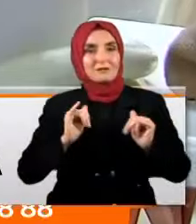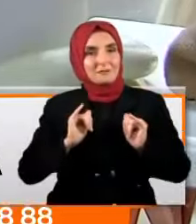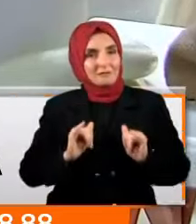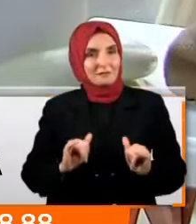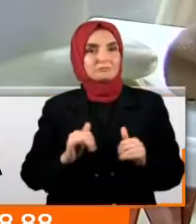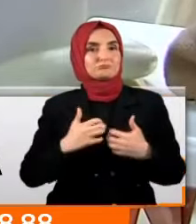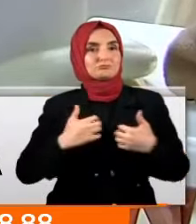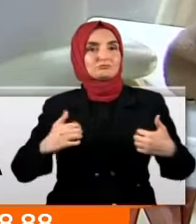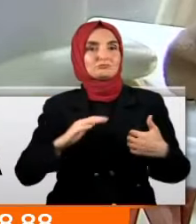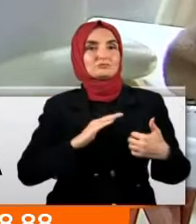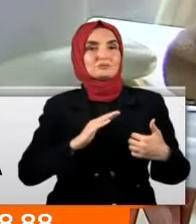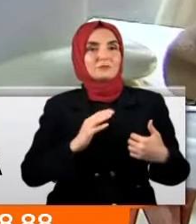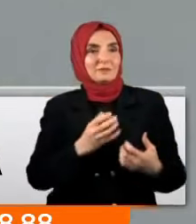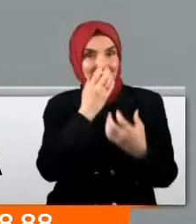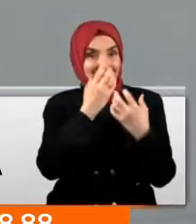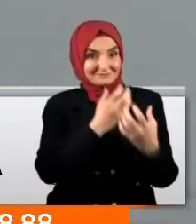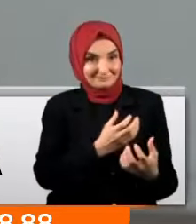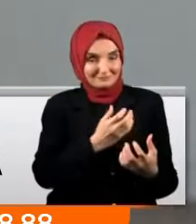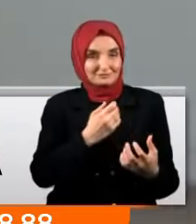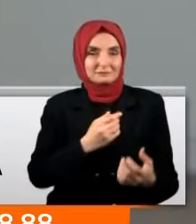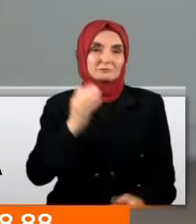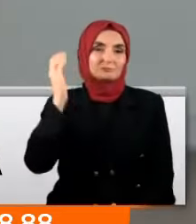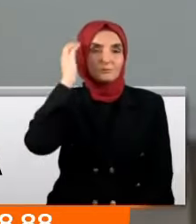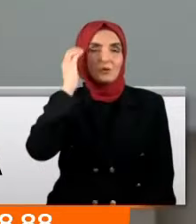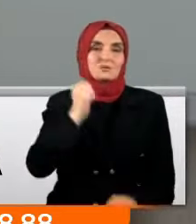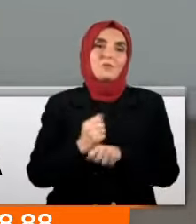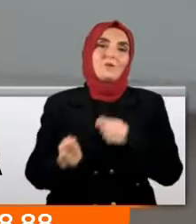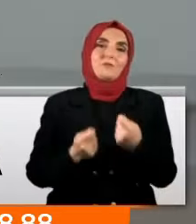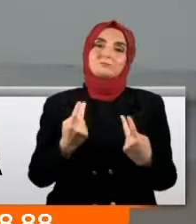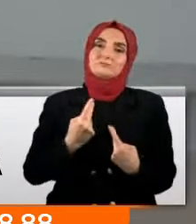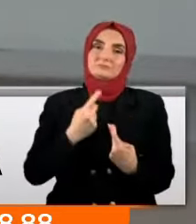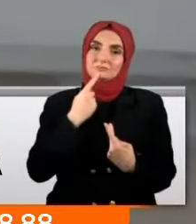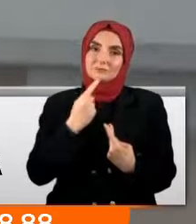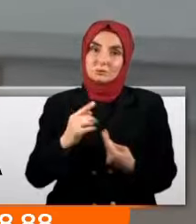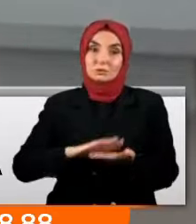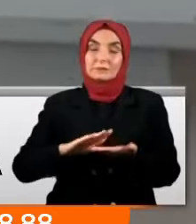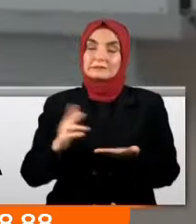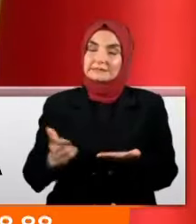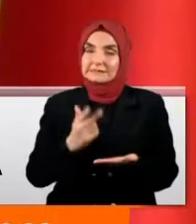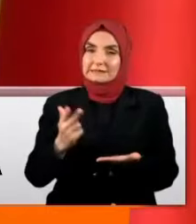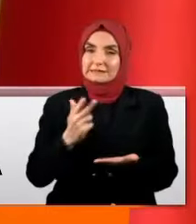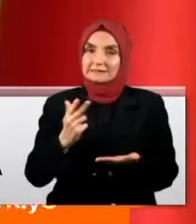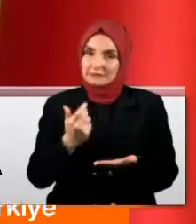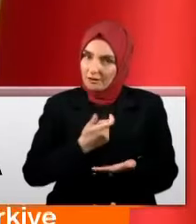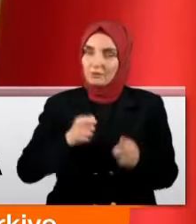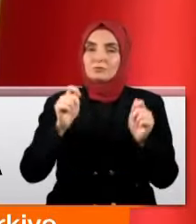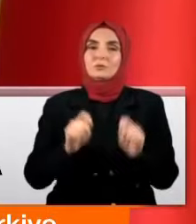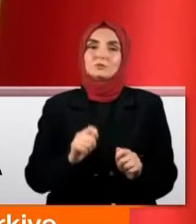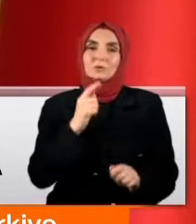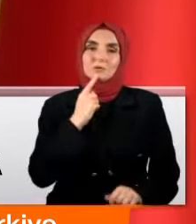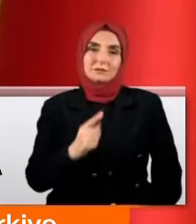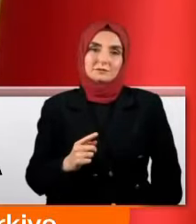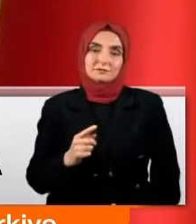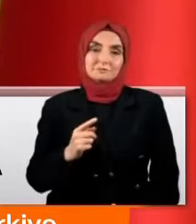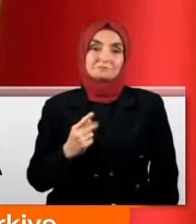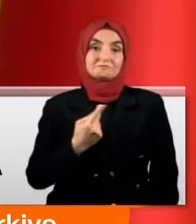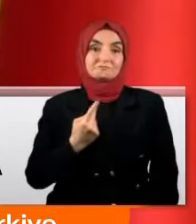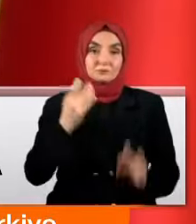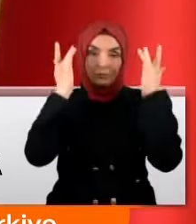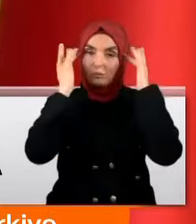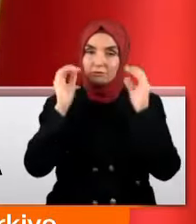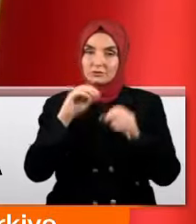sunmak asli görevimizdir dedi. Düzenlemeyi süratle hayata geçireceğiz diye ekledi. Bizim kültürümüzde